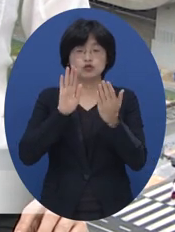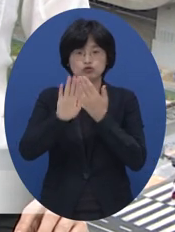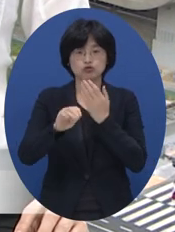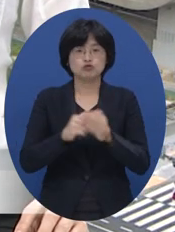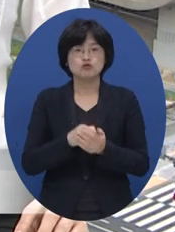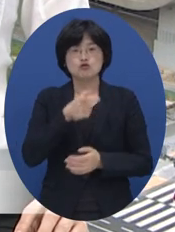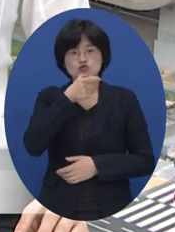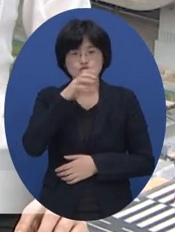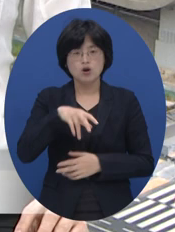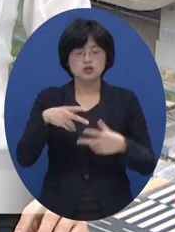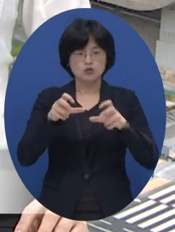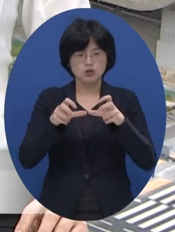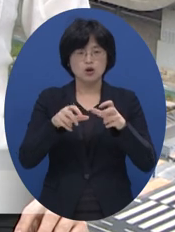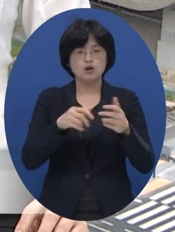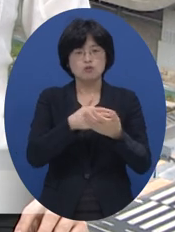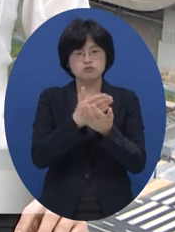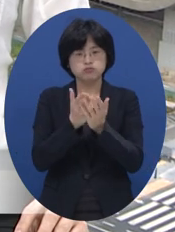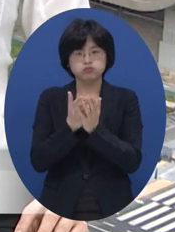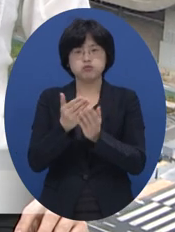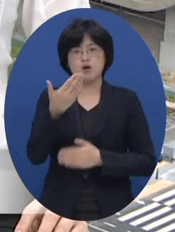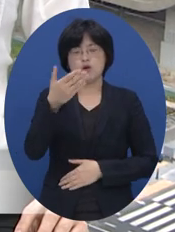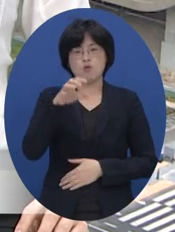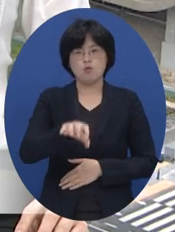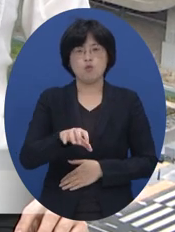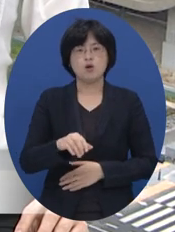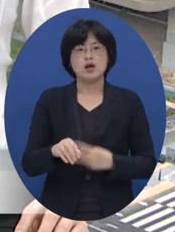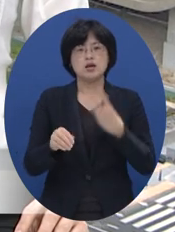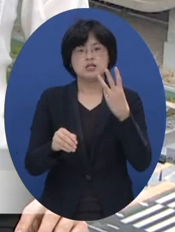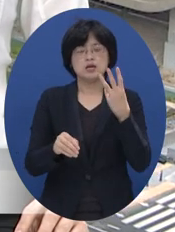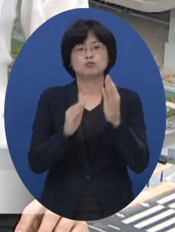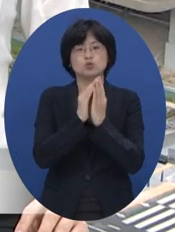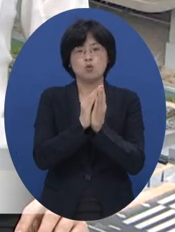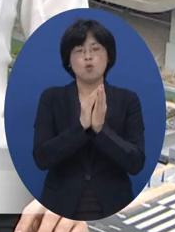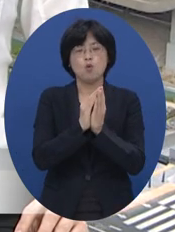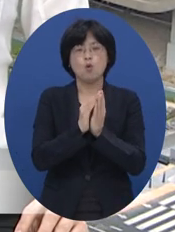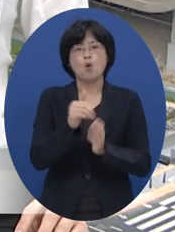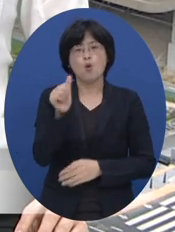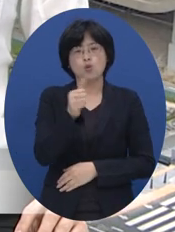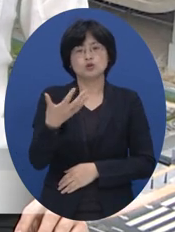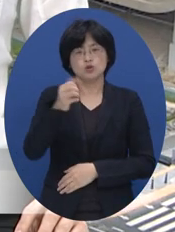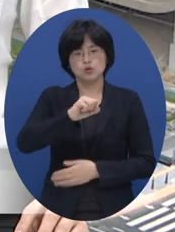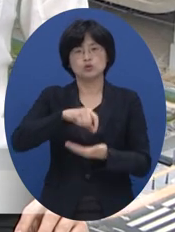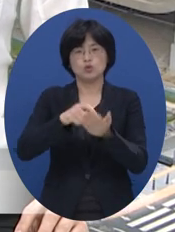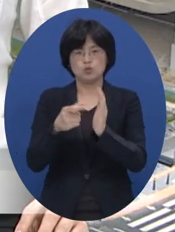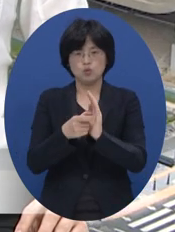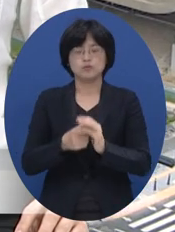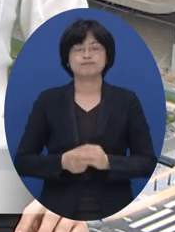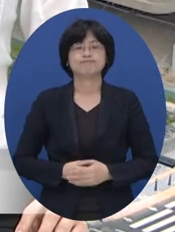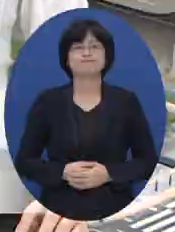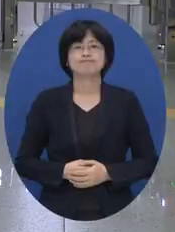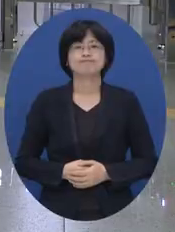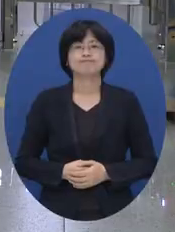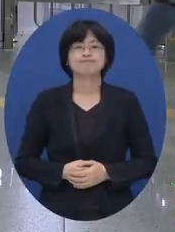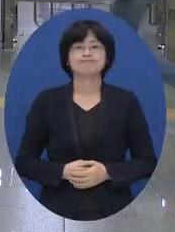등 9개 노선으로 3조 5천억 원 규모의 예산이 투입됩니다. 보도에 한선지 기자입니다.